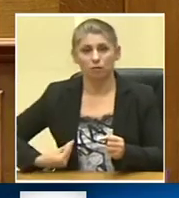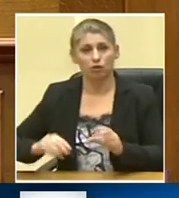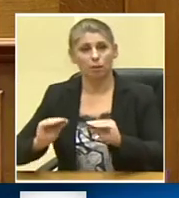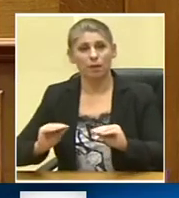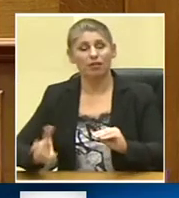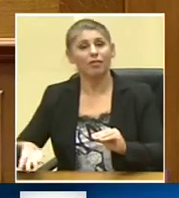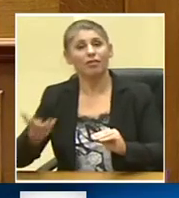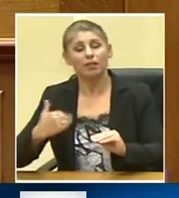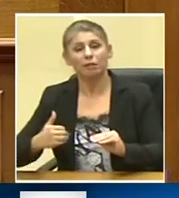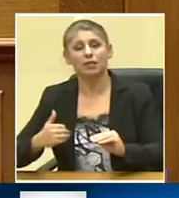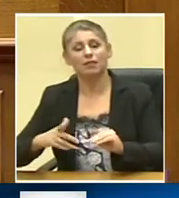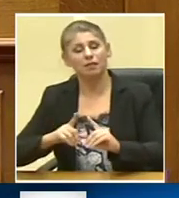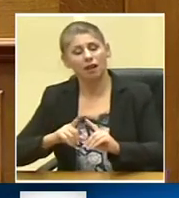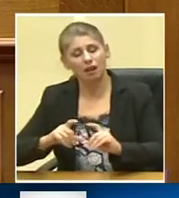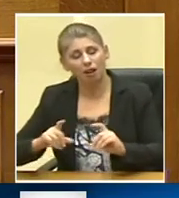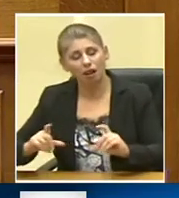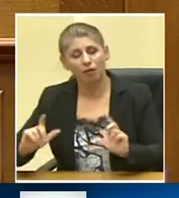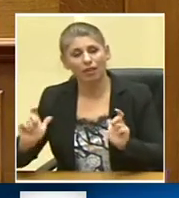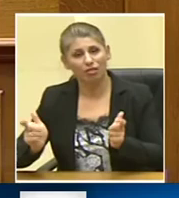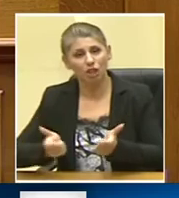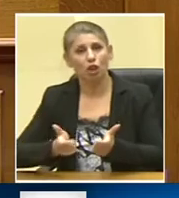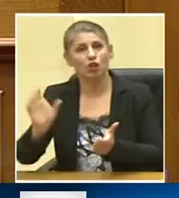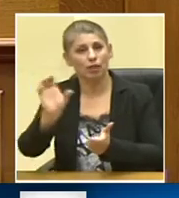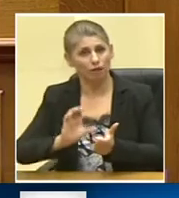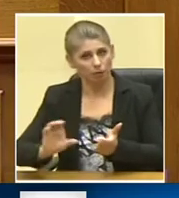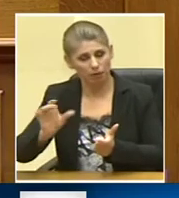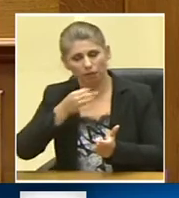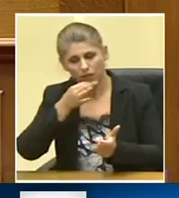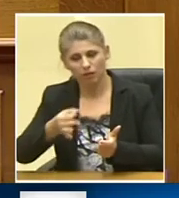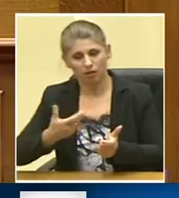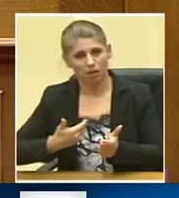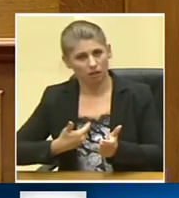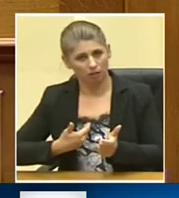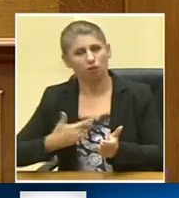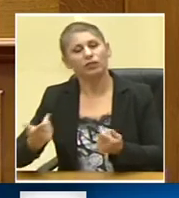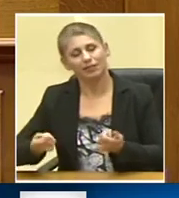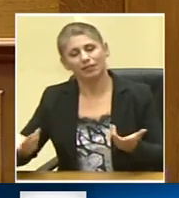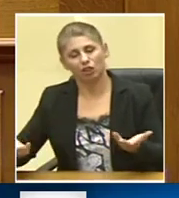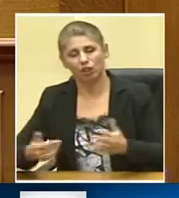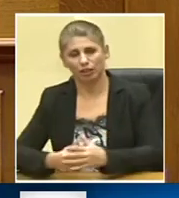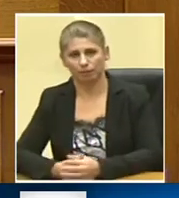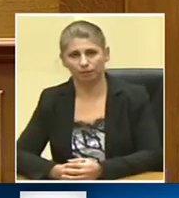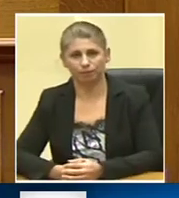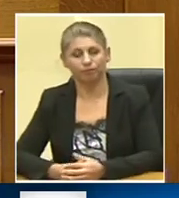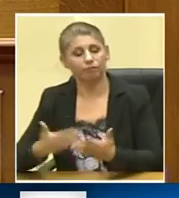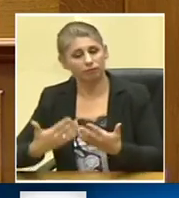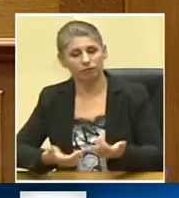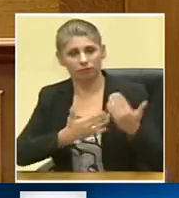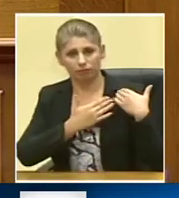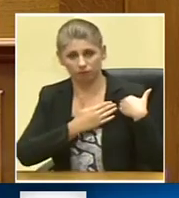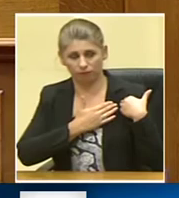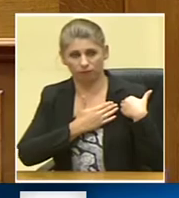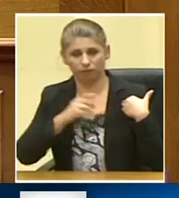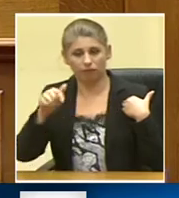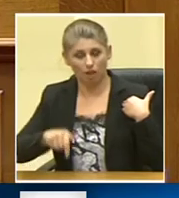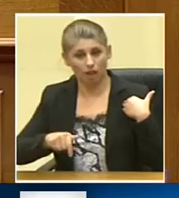ως αγαθό και εθνικό και ευρωπαϊκό, θα σας έλεγα εγώ τι γινότανε. Έχουμε ευθύνη αυτό